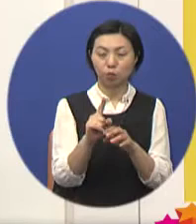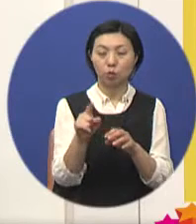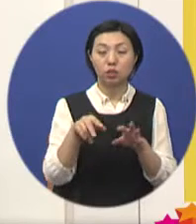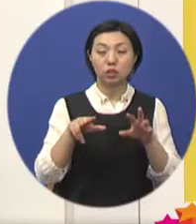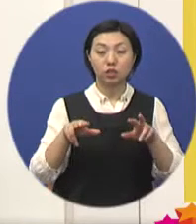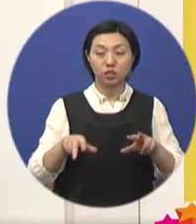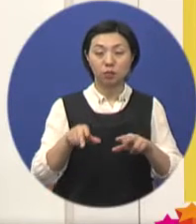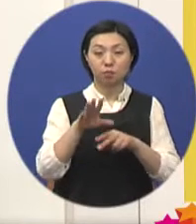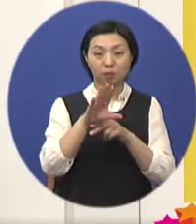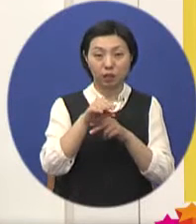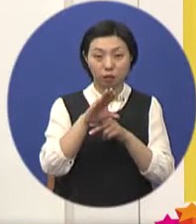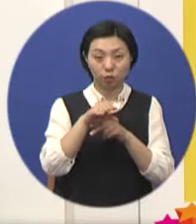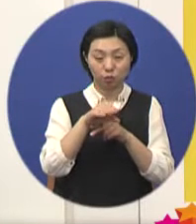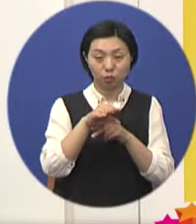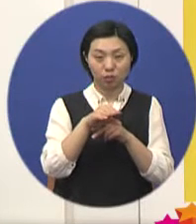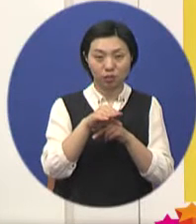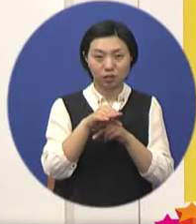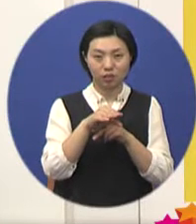이게